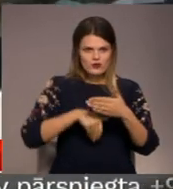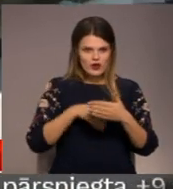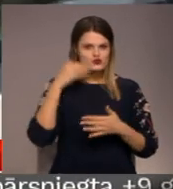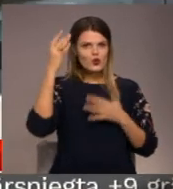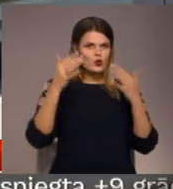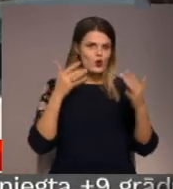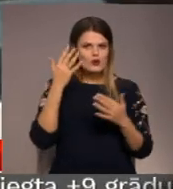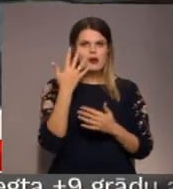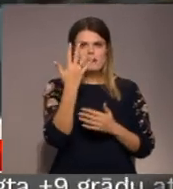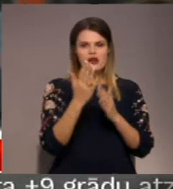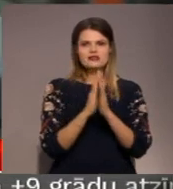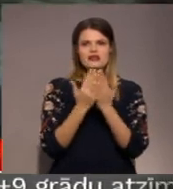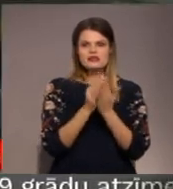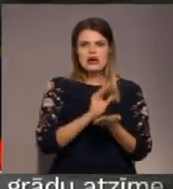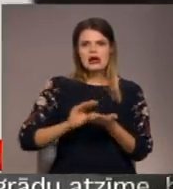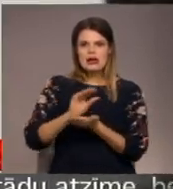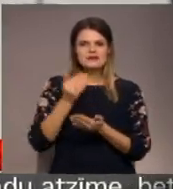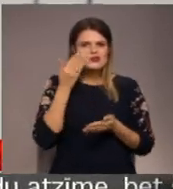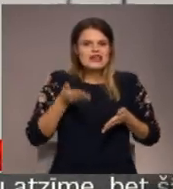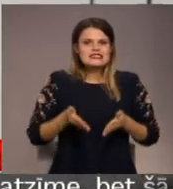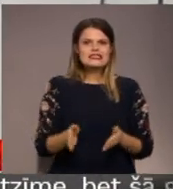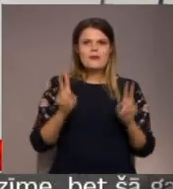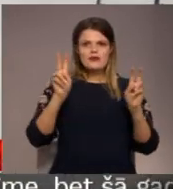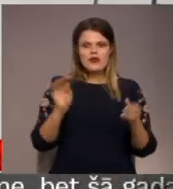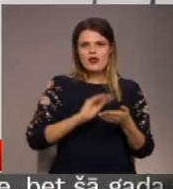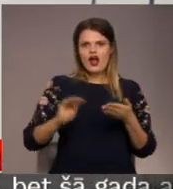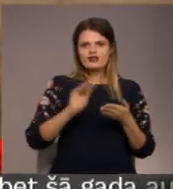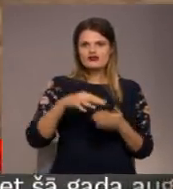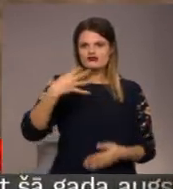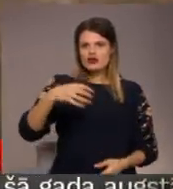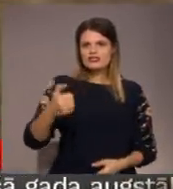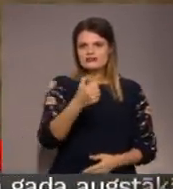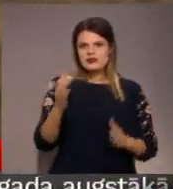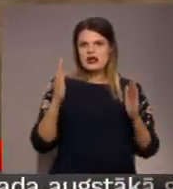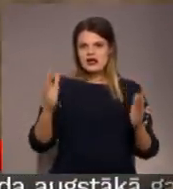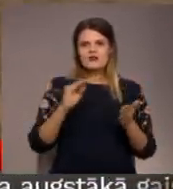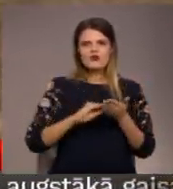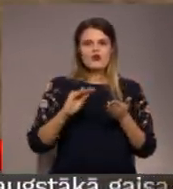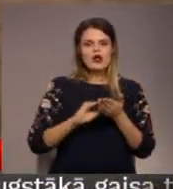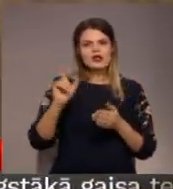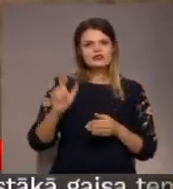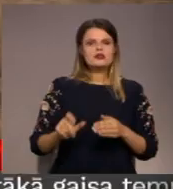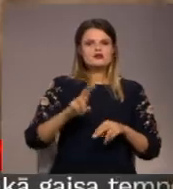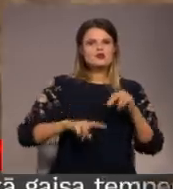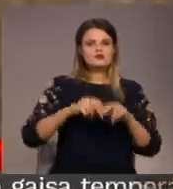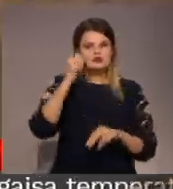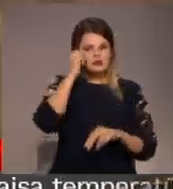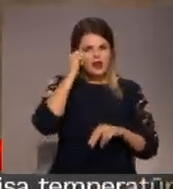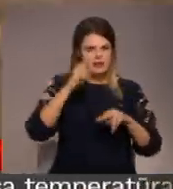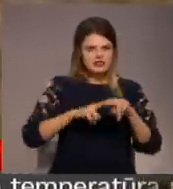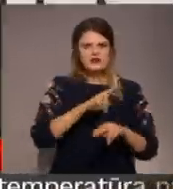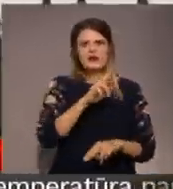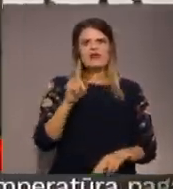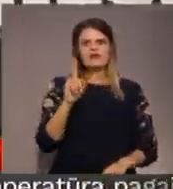romānu piecos sējumos Dzimtene, kur ar pārtraukumiem rakstīja 40 gadus, rakstnieks ir uzcēlis pieminekli ne tikai Kurzemē, bet